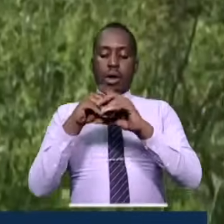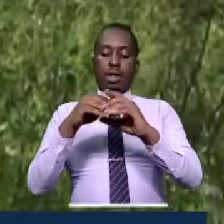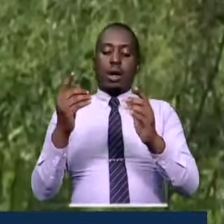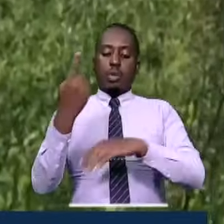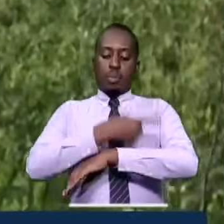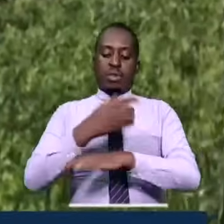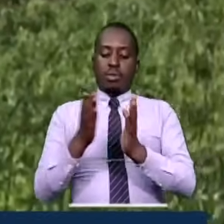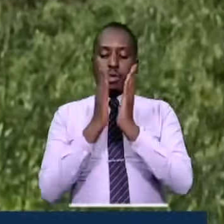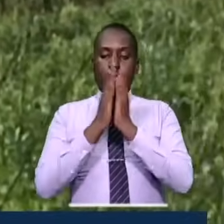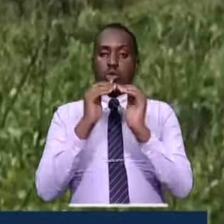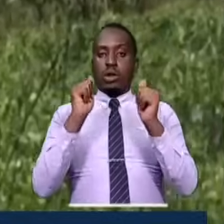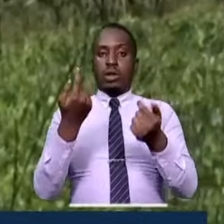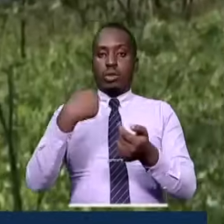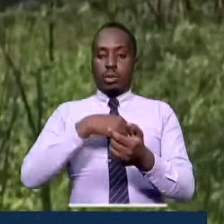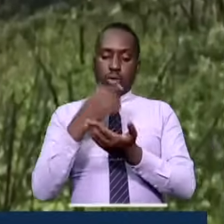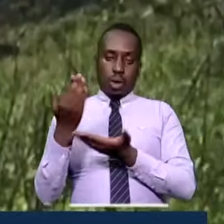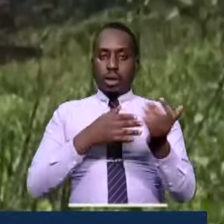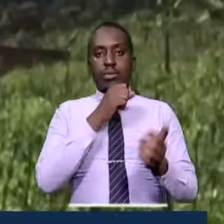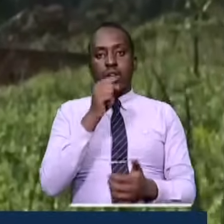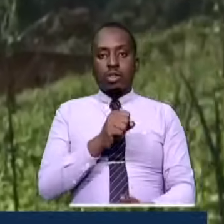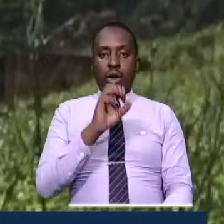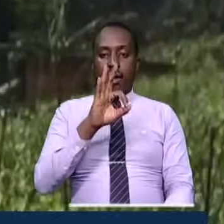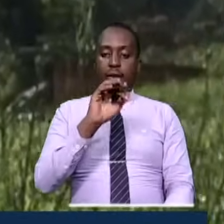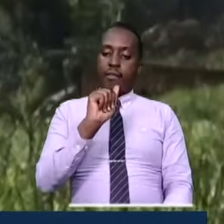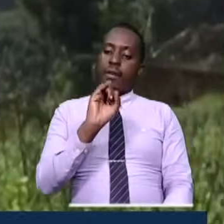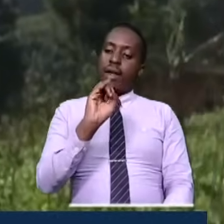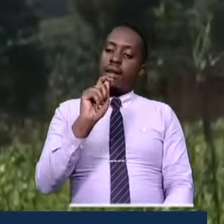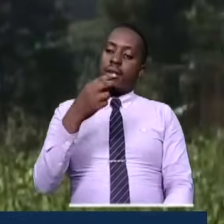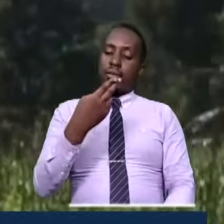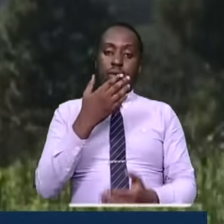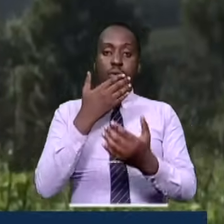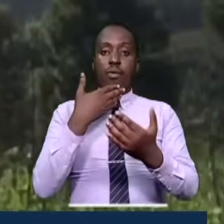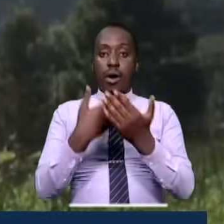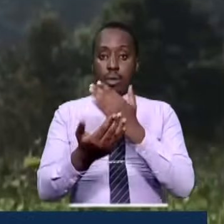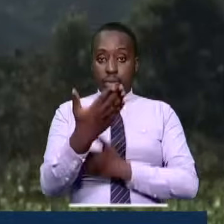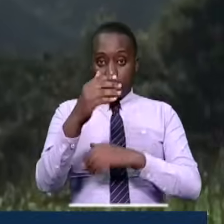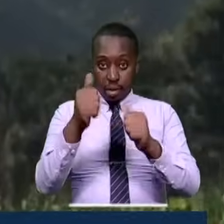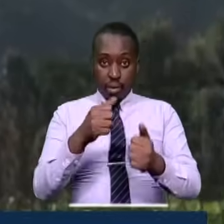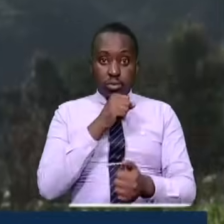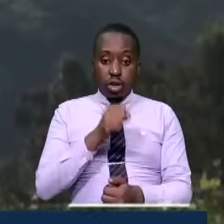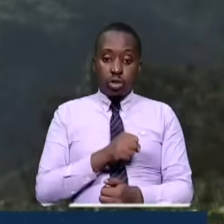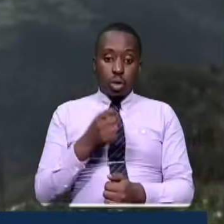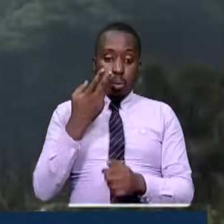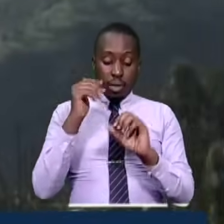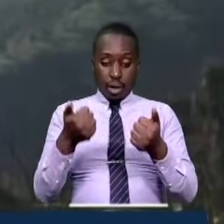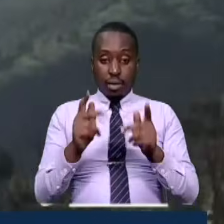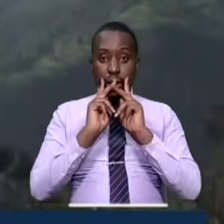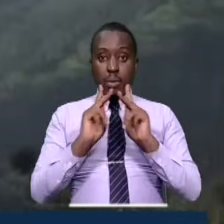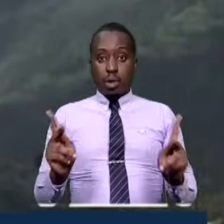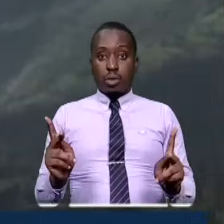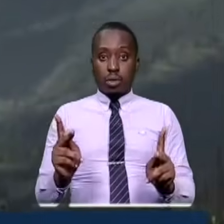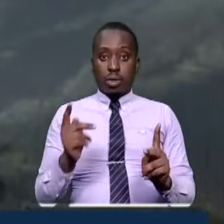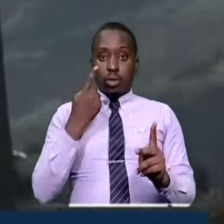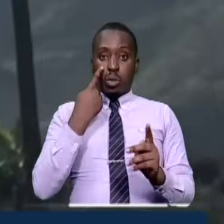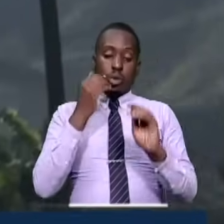mikuru neza reka twakire mukecuru Mukangango Faith mukecuru waramutseho neza n'amahoro tugusanze